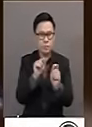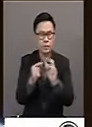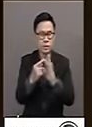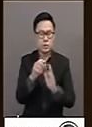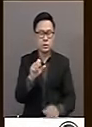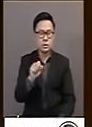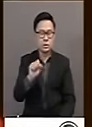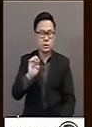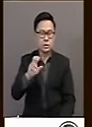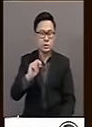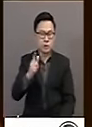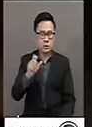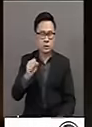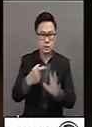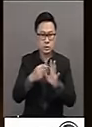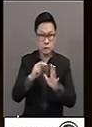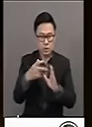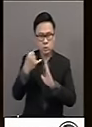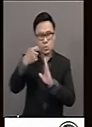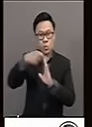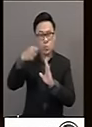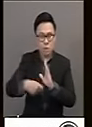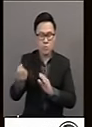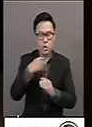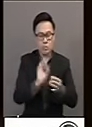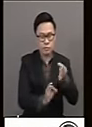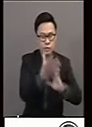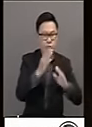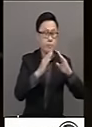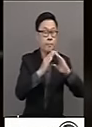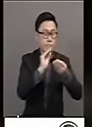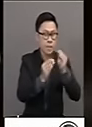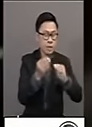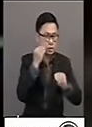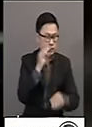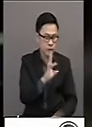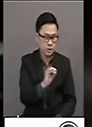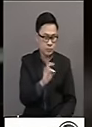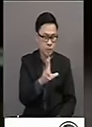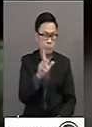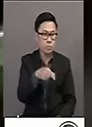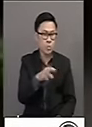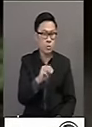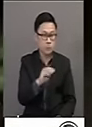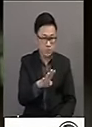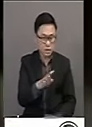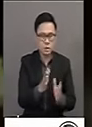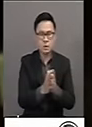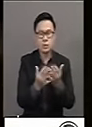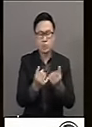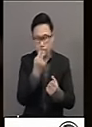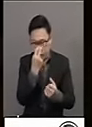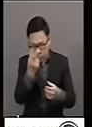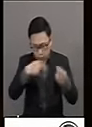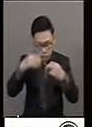างจังหวัดนครราชสีมาได้รับแจ้งเหตุไฟไหม้ที่บ้านเลขที่73หมู่4เขตเทศบาลตำบลโนนสมบูรณ์ก็รุด